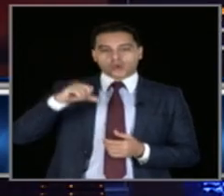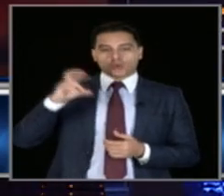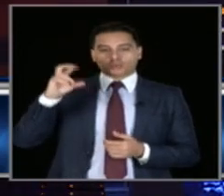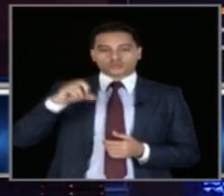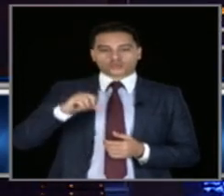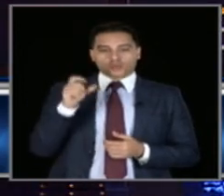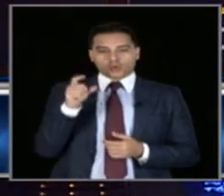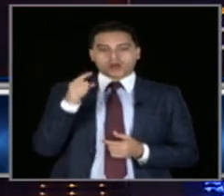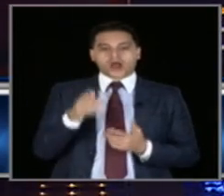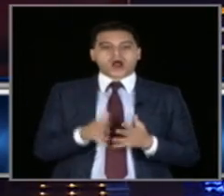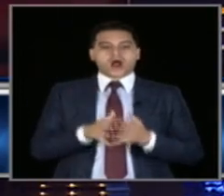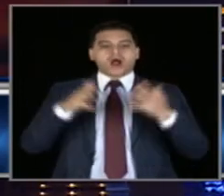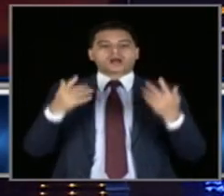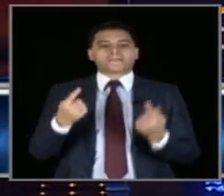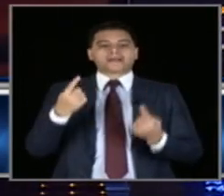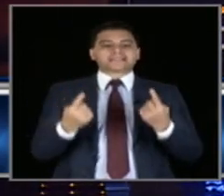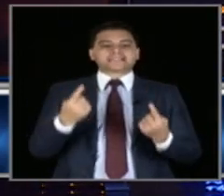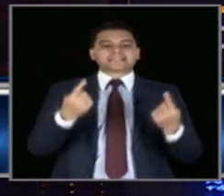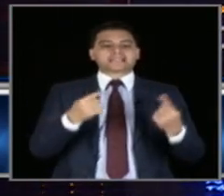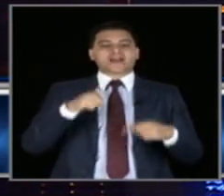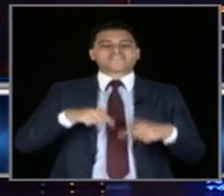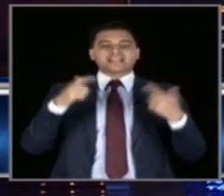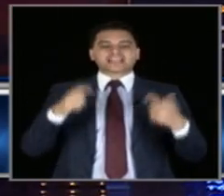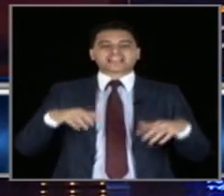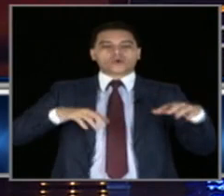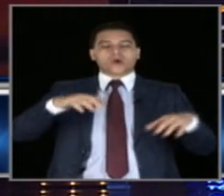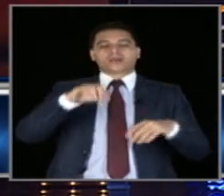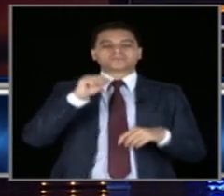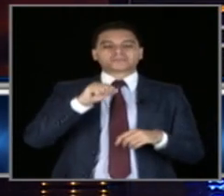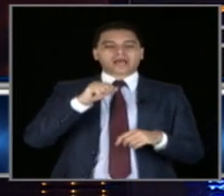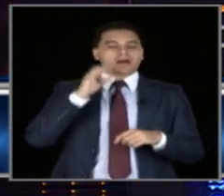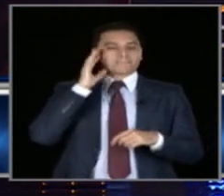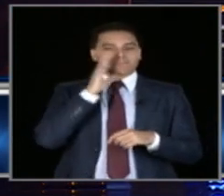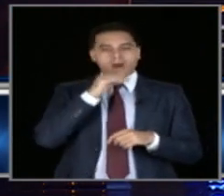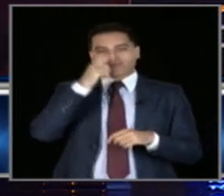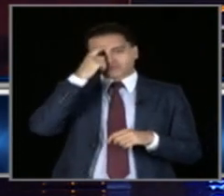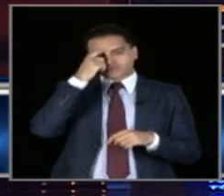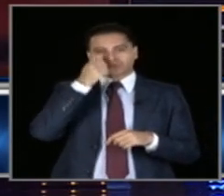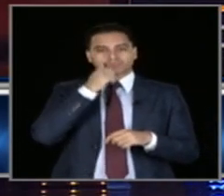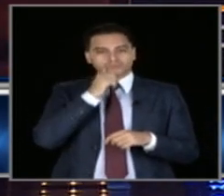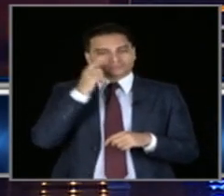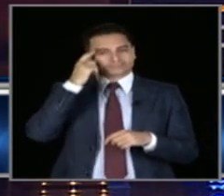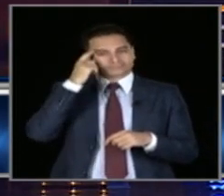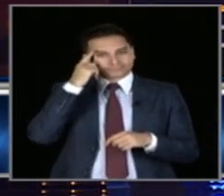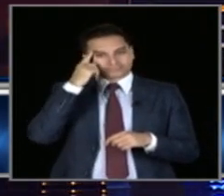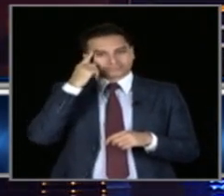لوزون هي أكبر جزيرة بإحدى الدول الآسيوية، فما هي؟